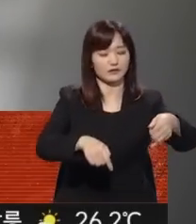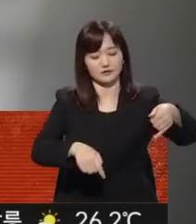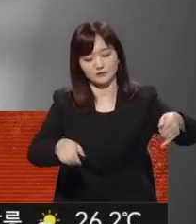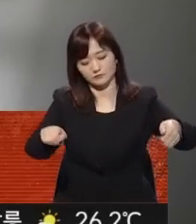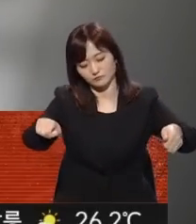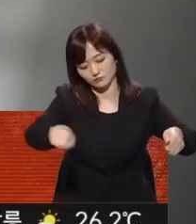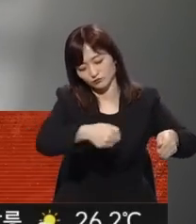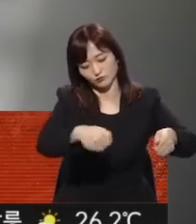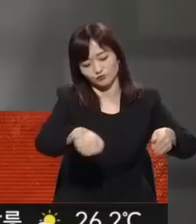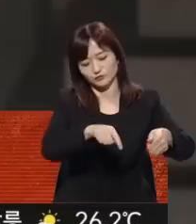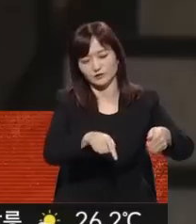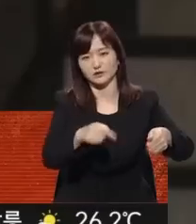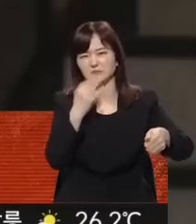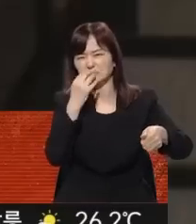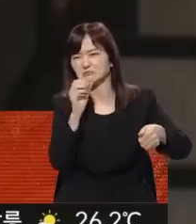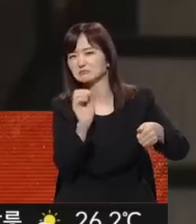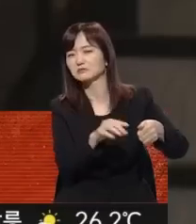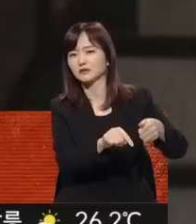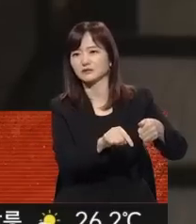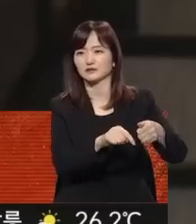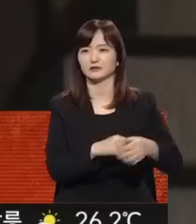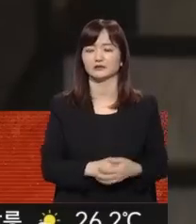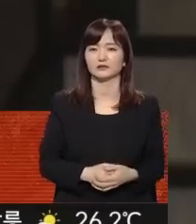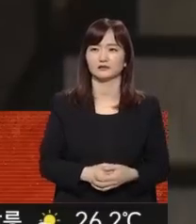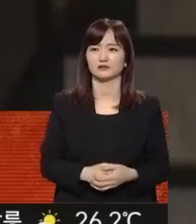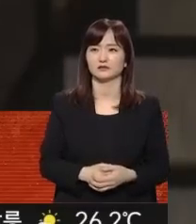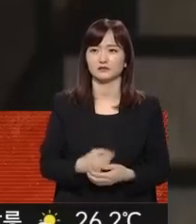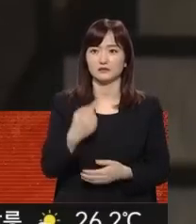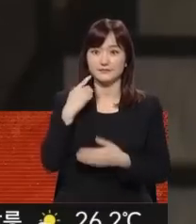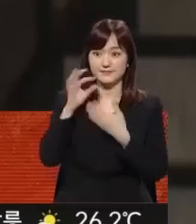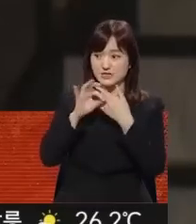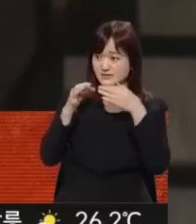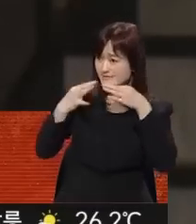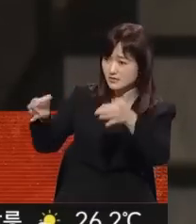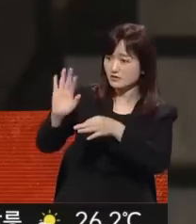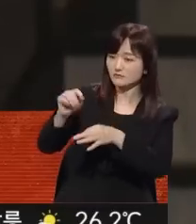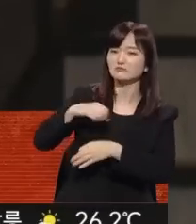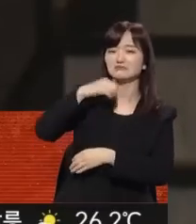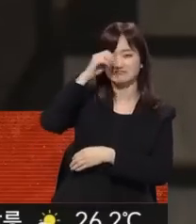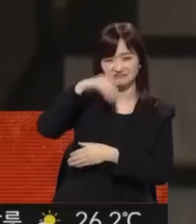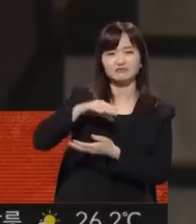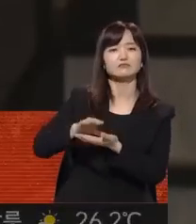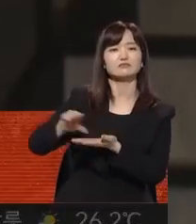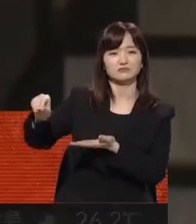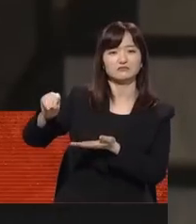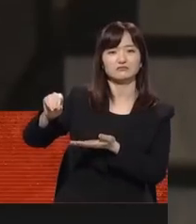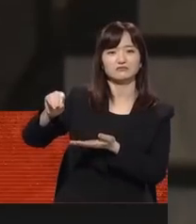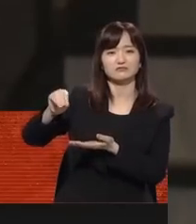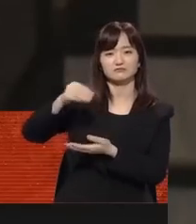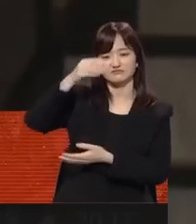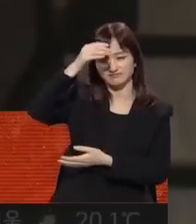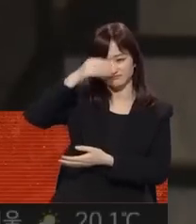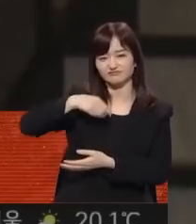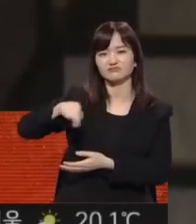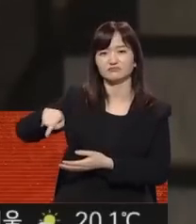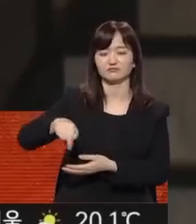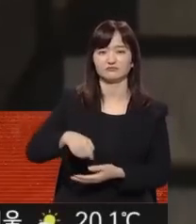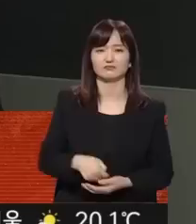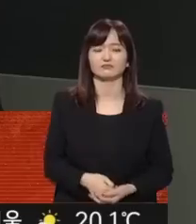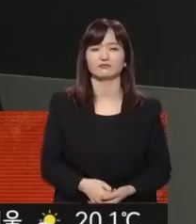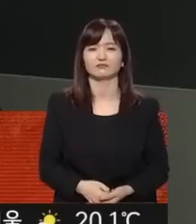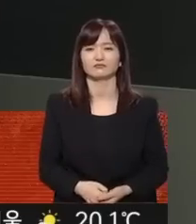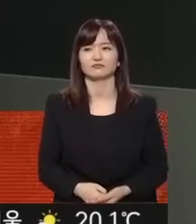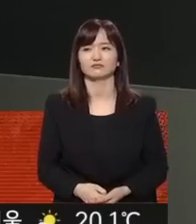통에다가 거기다가 이제 넣은 건데 만약에 소리치지 않았었으면 그냥 갔겠죠 그러니까요 앞서 지금